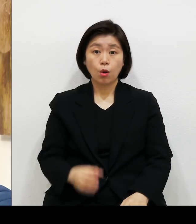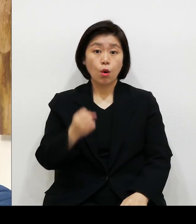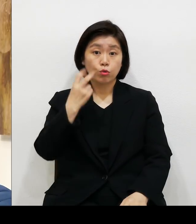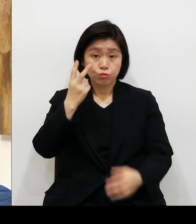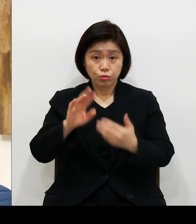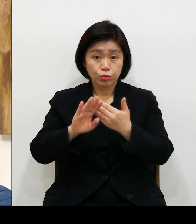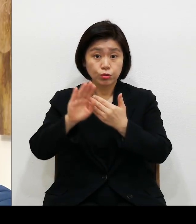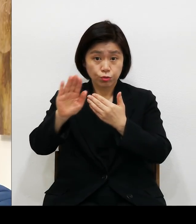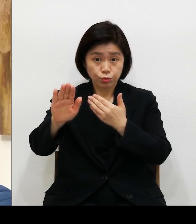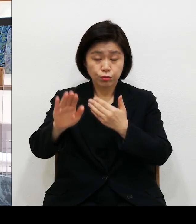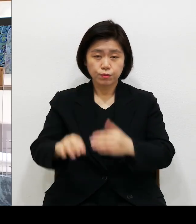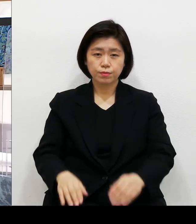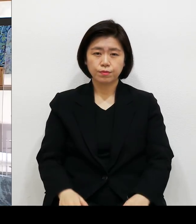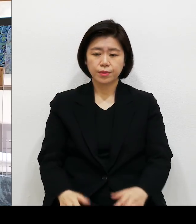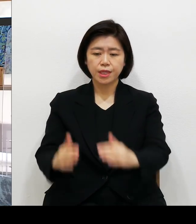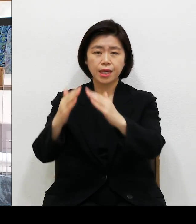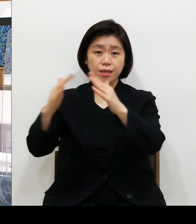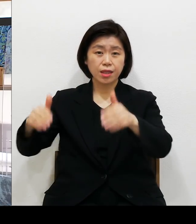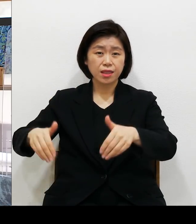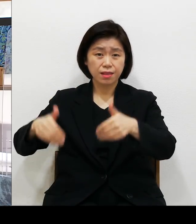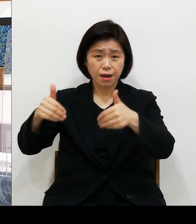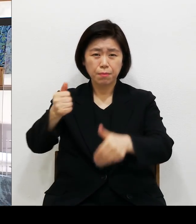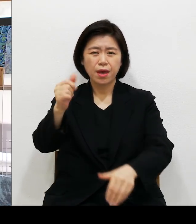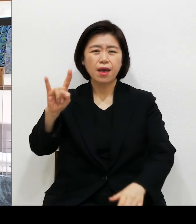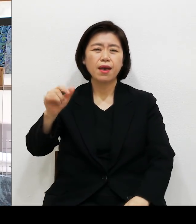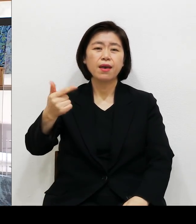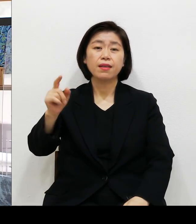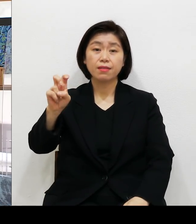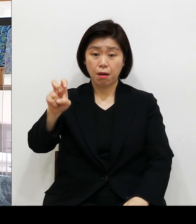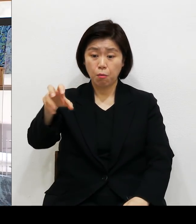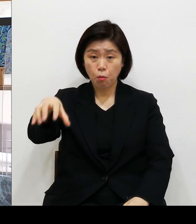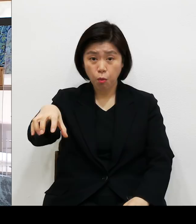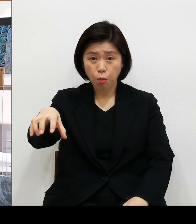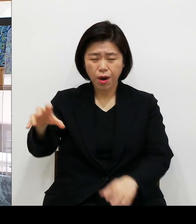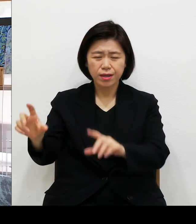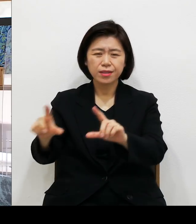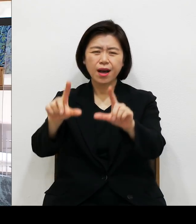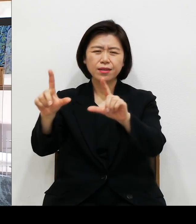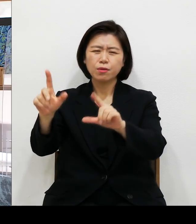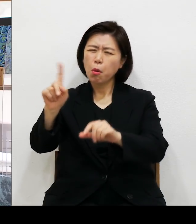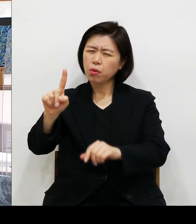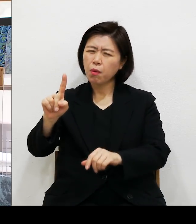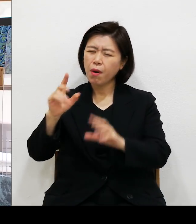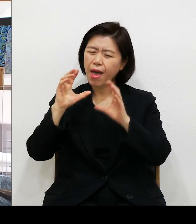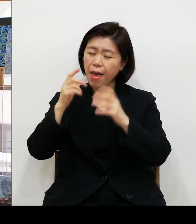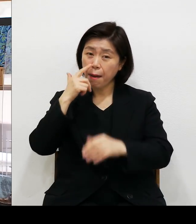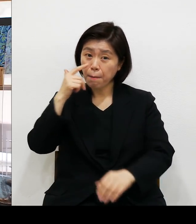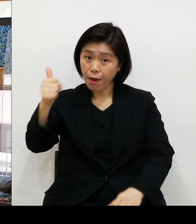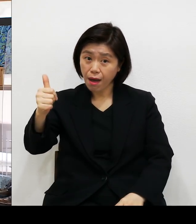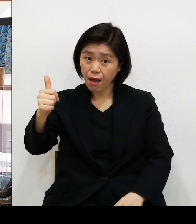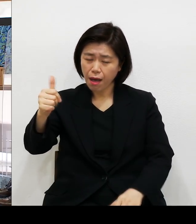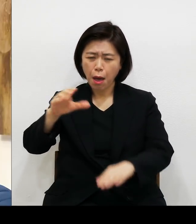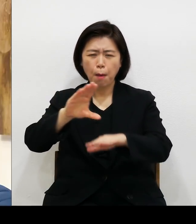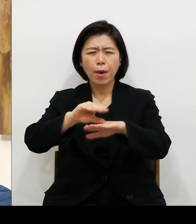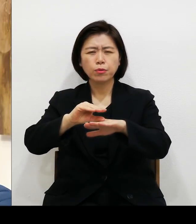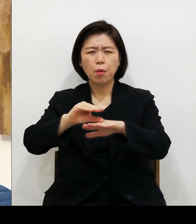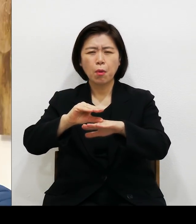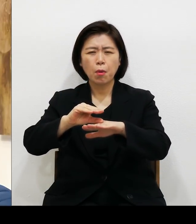뒤에 저 전남 해남 지역의 어떤 애기 아빠가 네. 방송국을